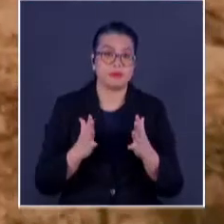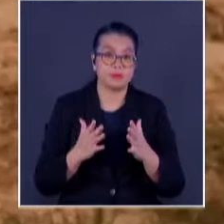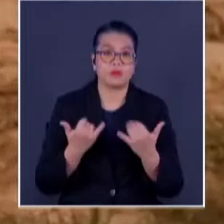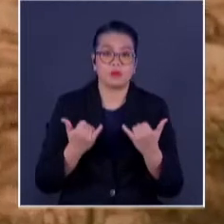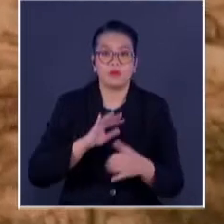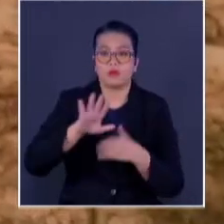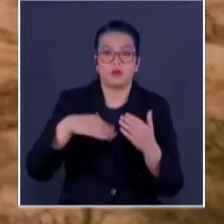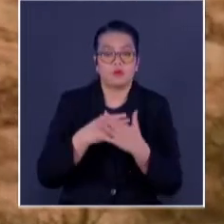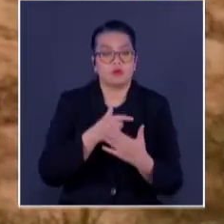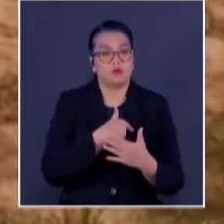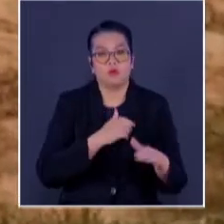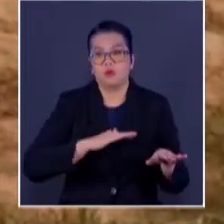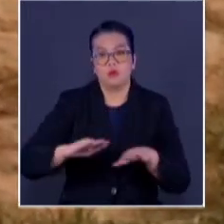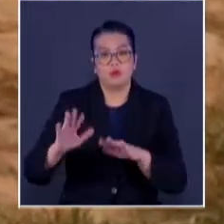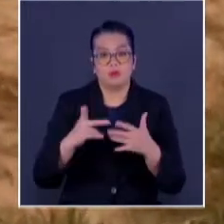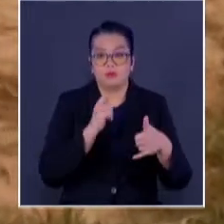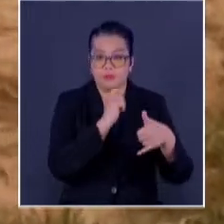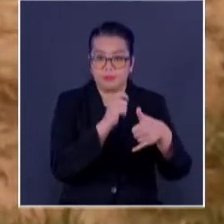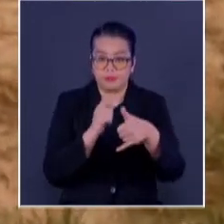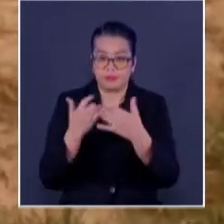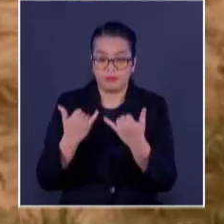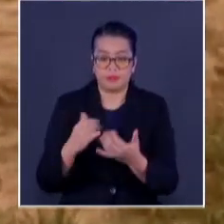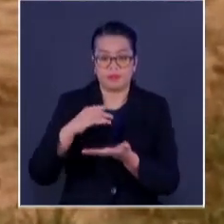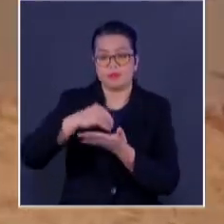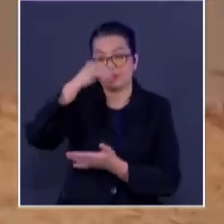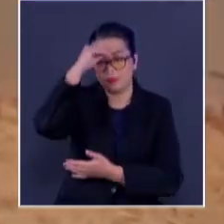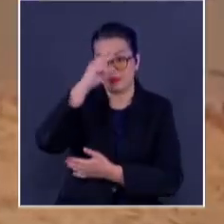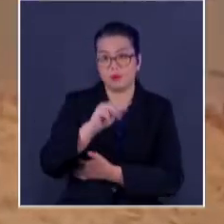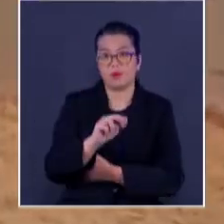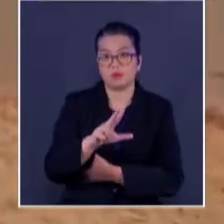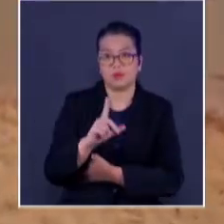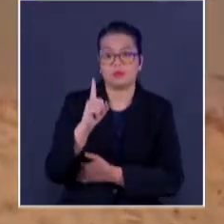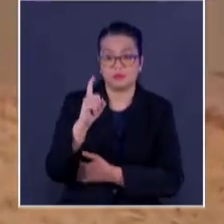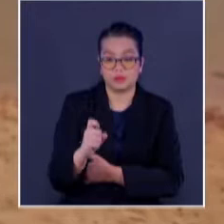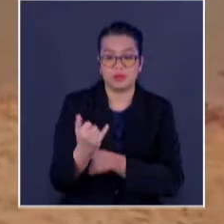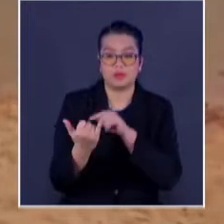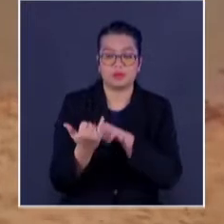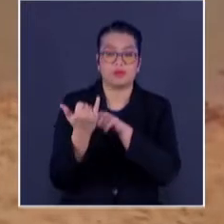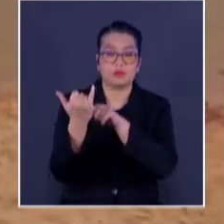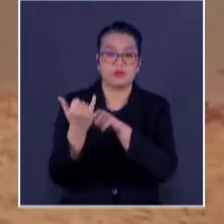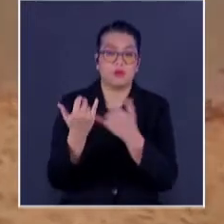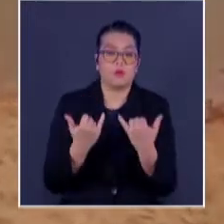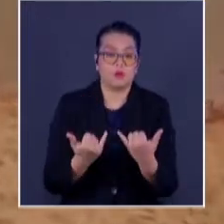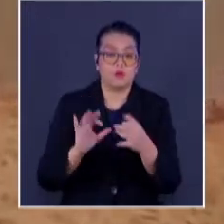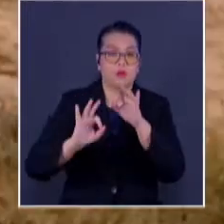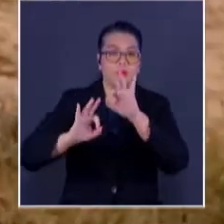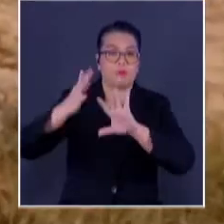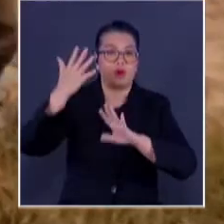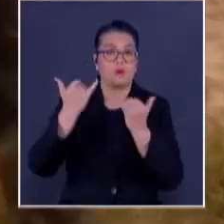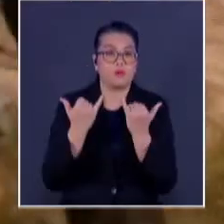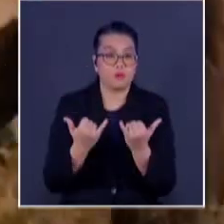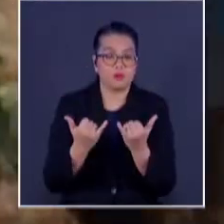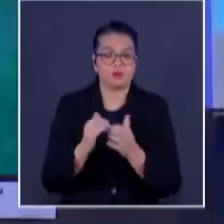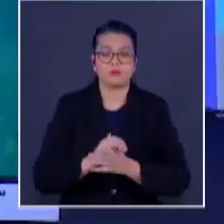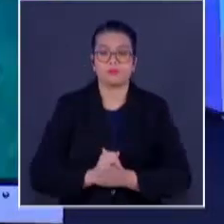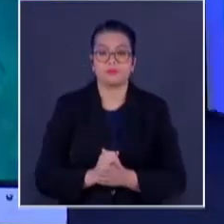ยังไม่พร้อมขณะที่ศพของน้องชั้นนักเรียนม.3เนี่ยค่ะจะมีการทำพิธีชาปนกิจในวันนี ้ครับ อนนี้เรื่อง